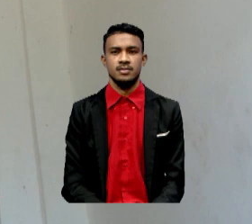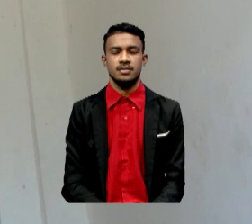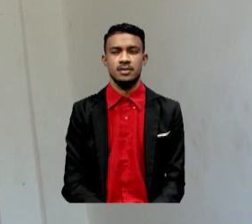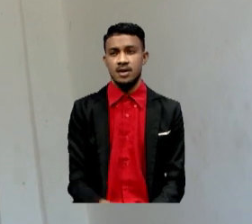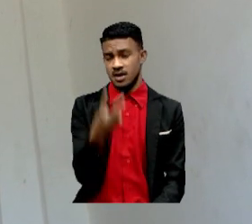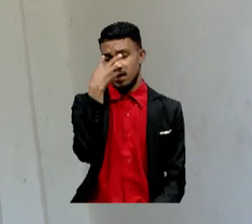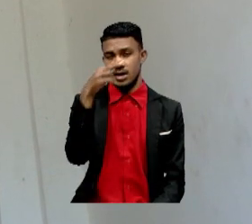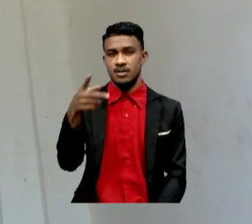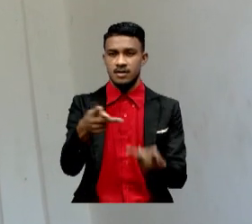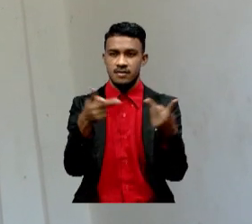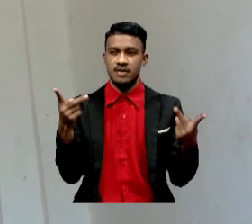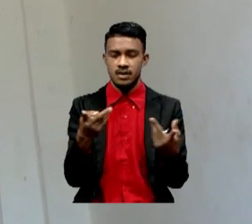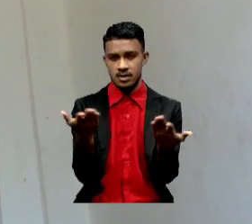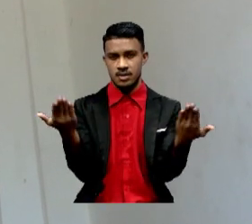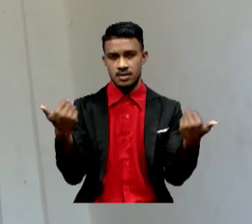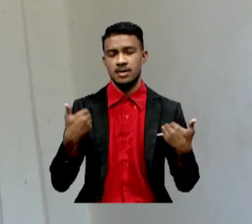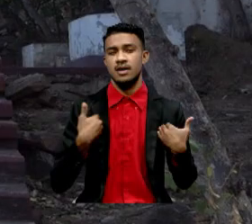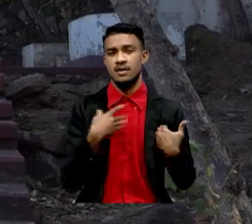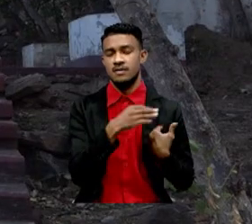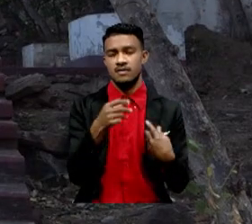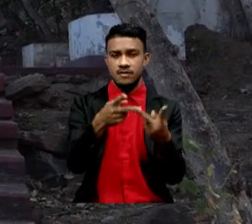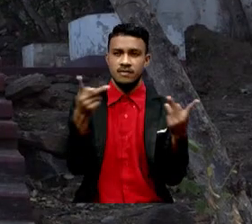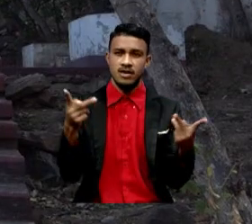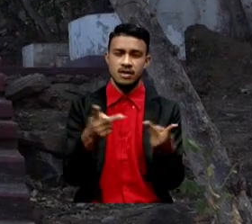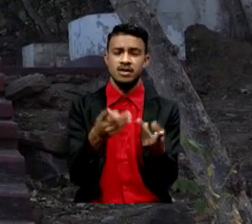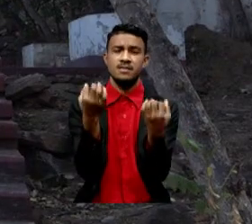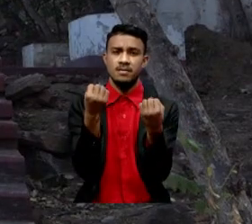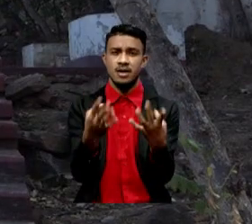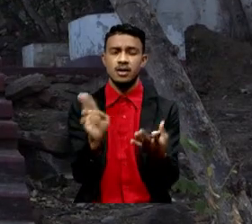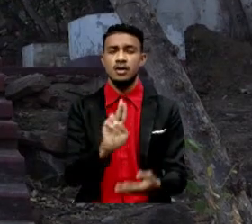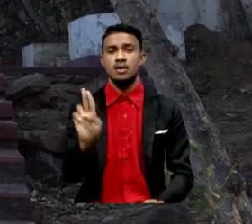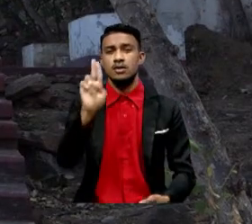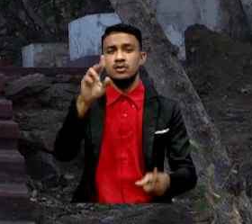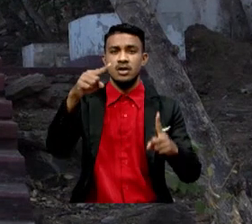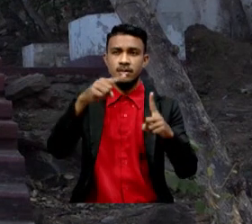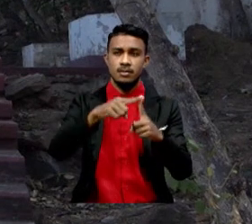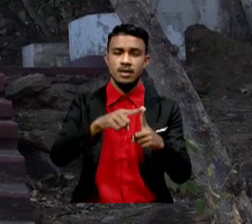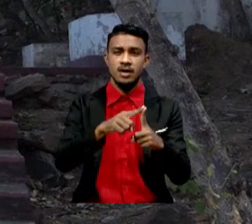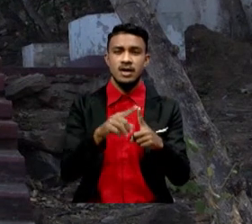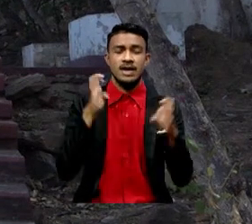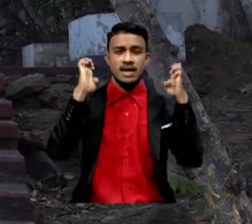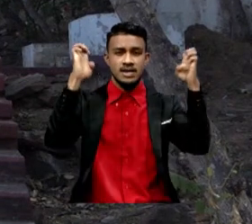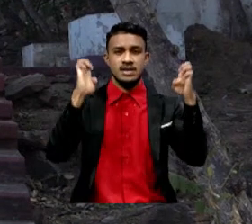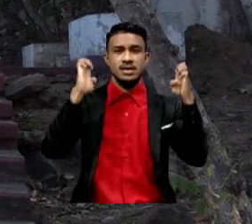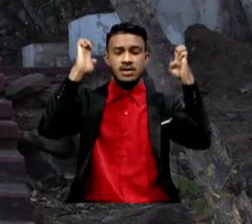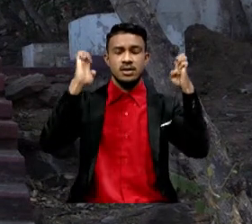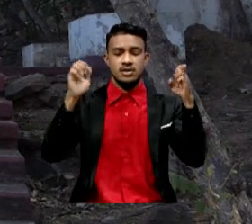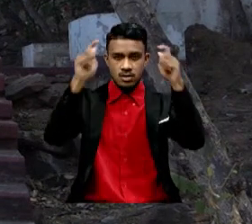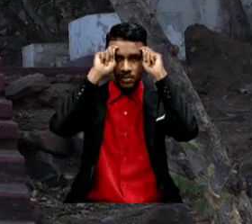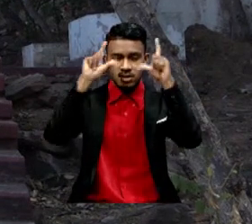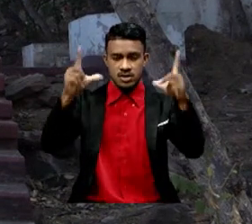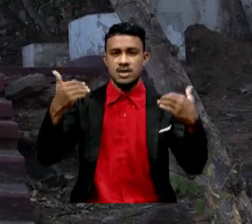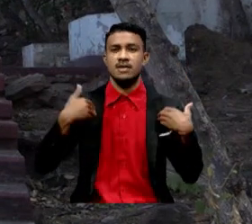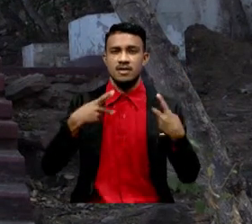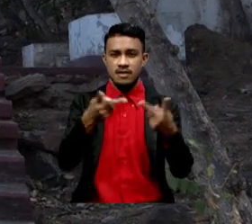Reba konstrusau nebe nie iha, fatin nemos dala barak uzaba ezersisiu. Timor-Leste iha fatin furak